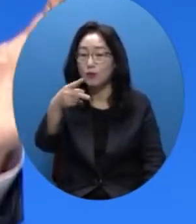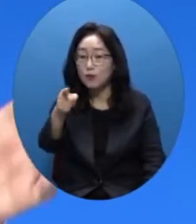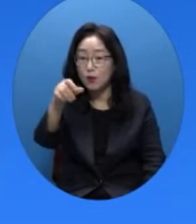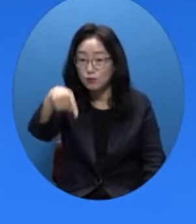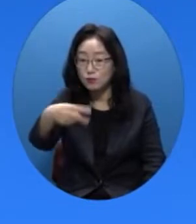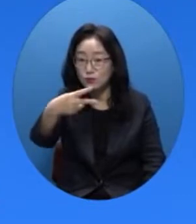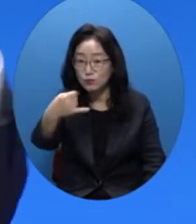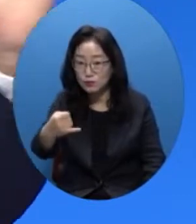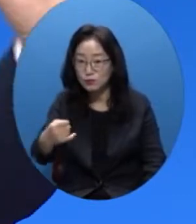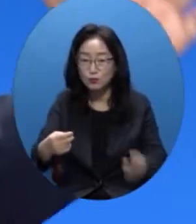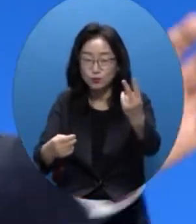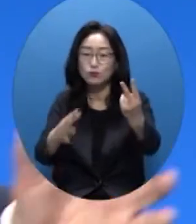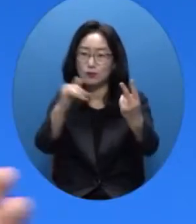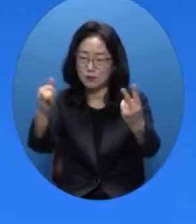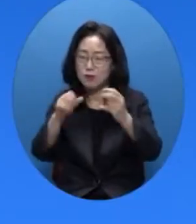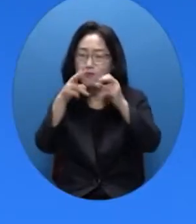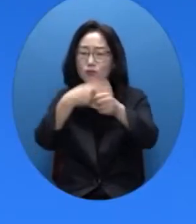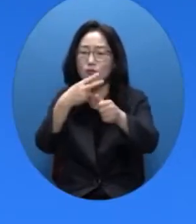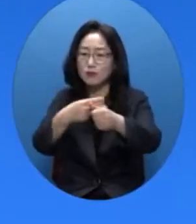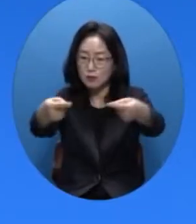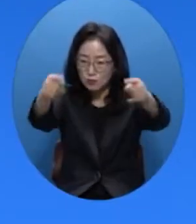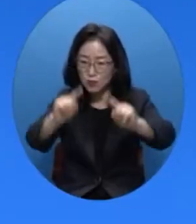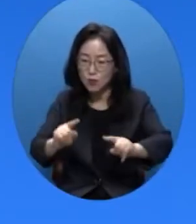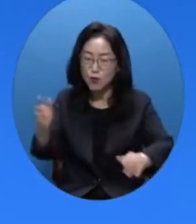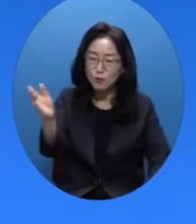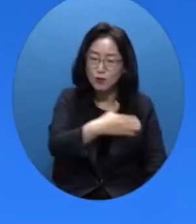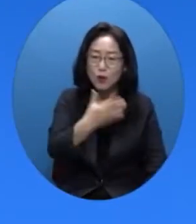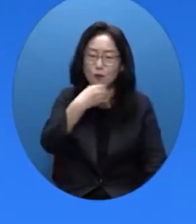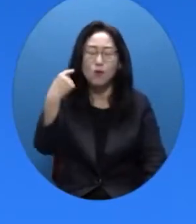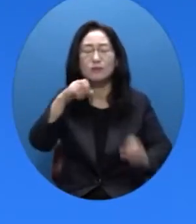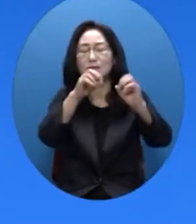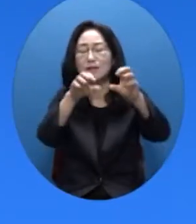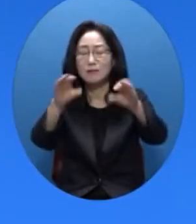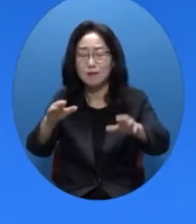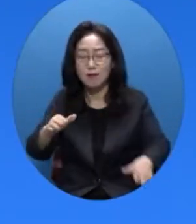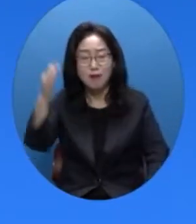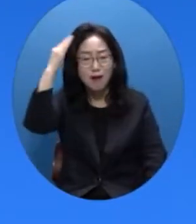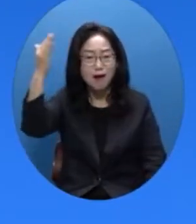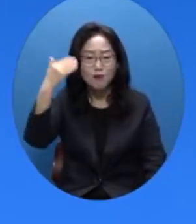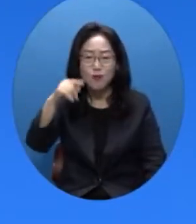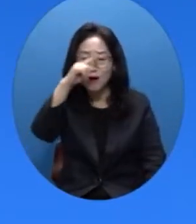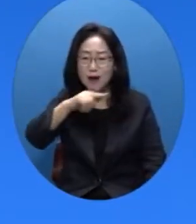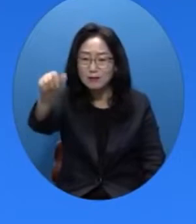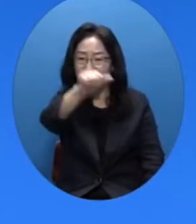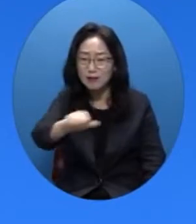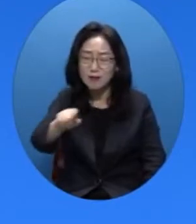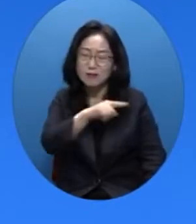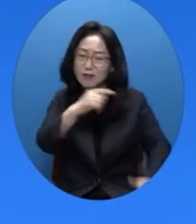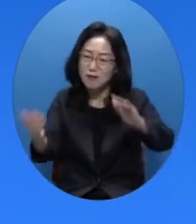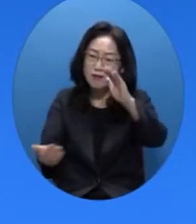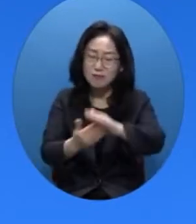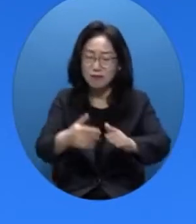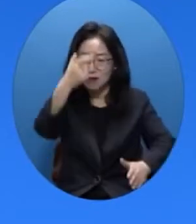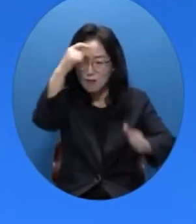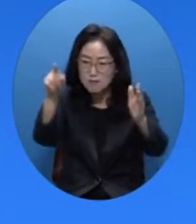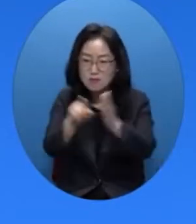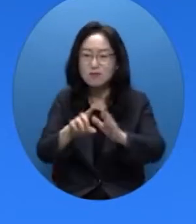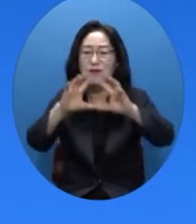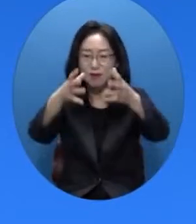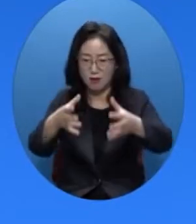빛이 온 한국지도 파서 우리 대한민국의 아차 최대의 기독교 국가가 되었습니다